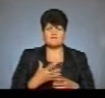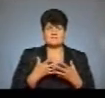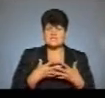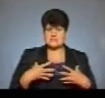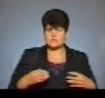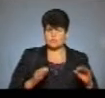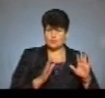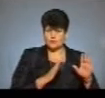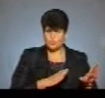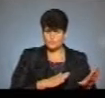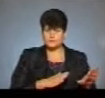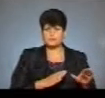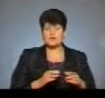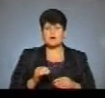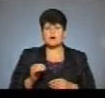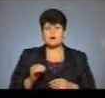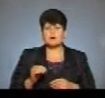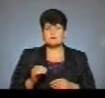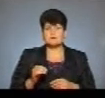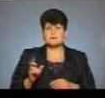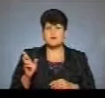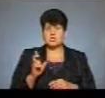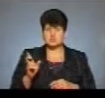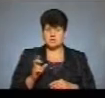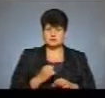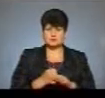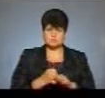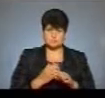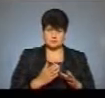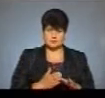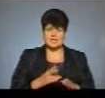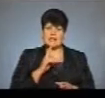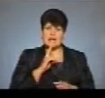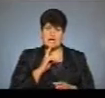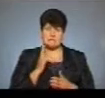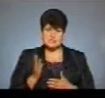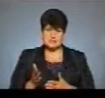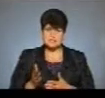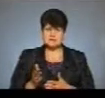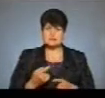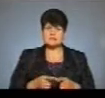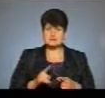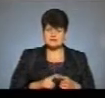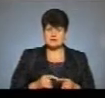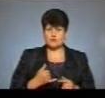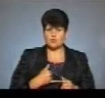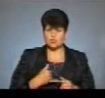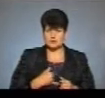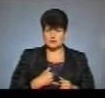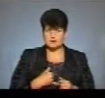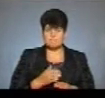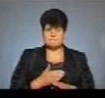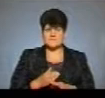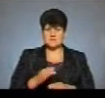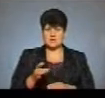весняний сезон кар'єрних форумів. Бережани і Кременець, це в нас